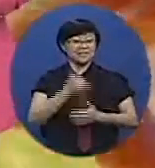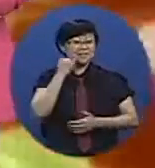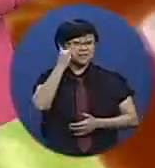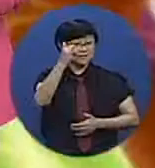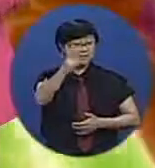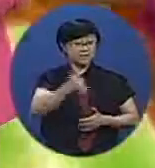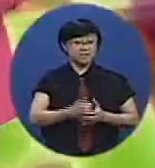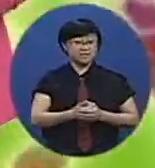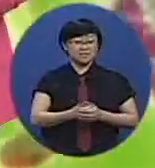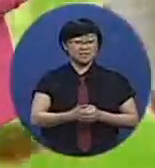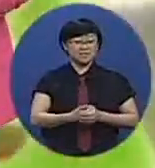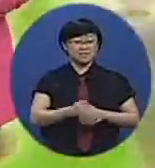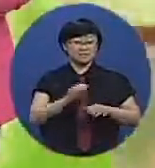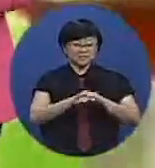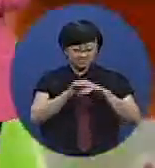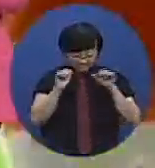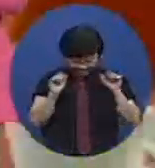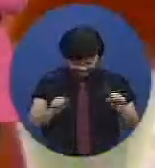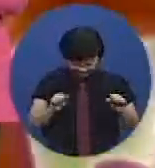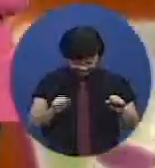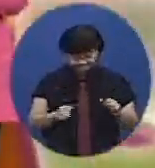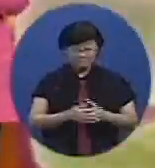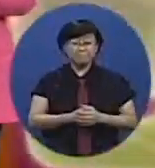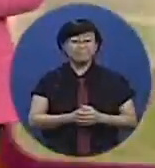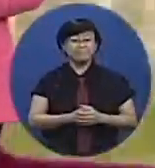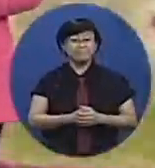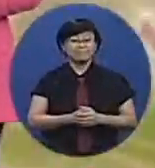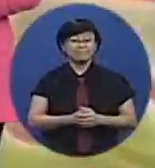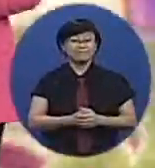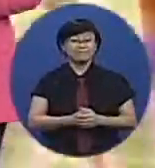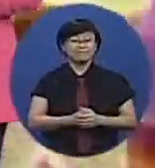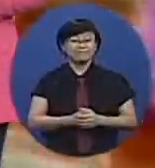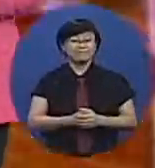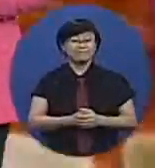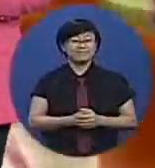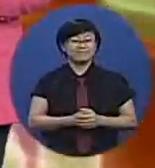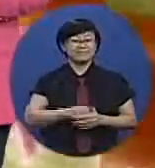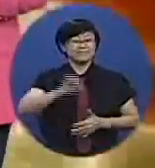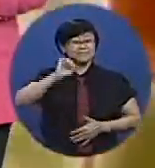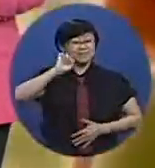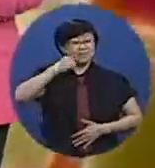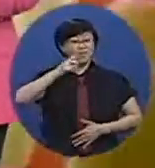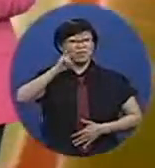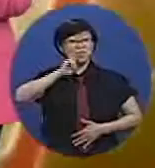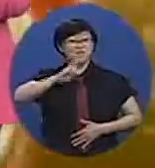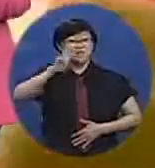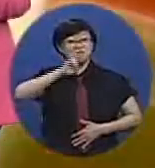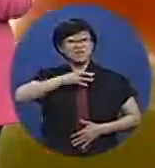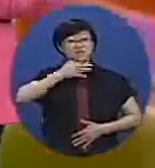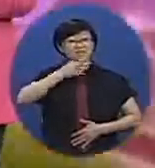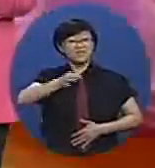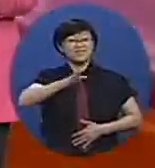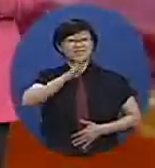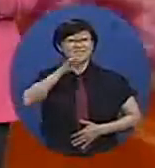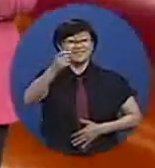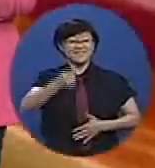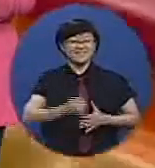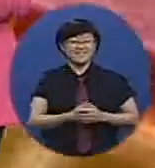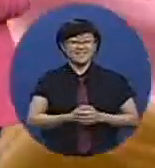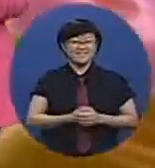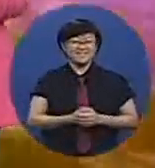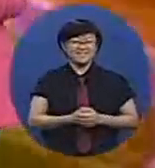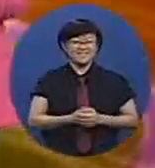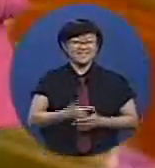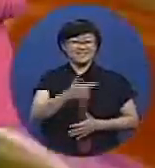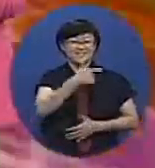여보세요? 네, 안녕하세요. 안녕하세요. 아유, 네, 이 어려운 노래를 또 부르시네요. 그러게요.